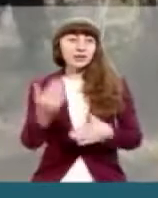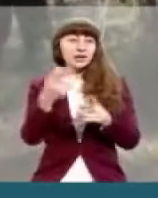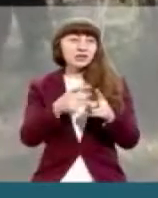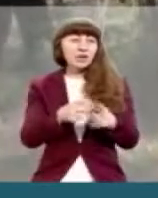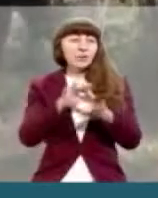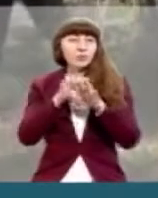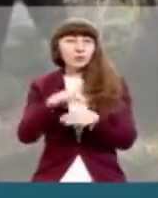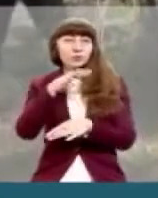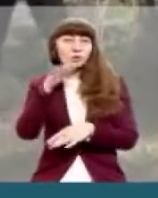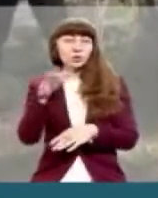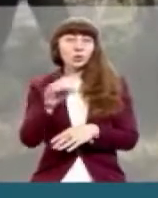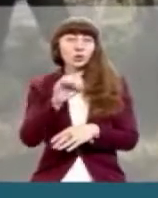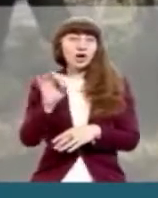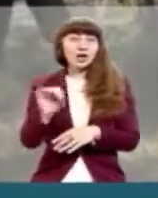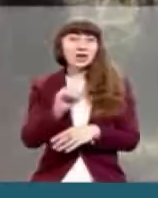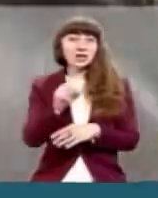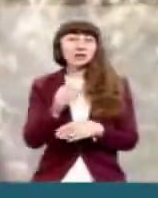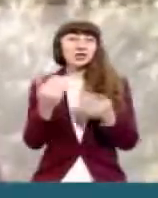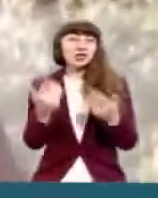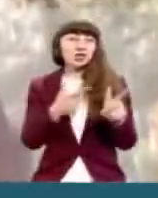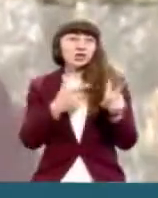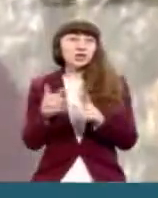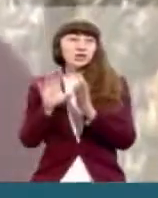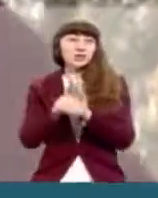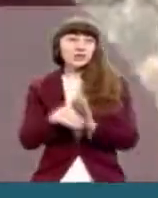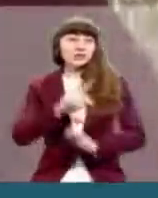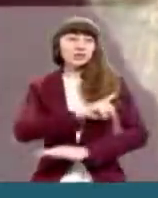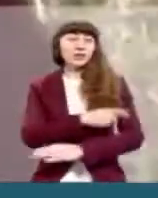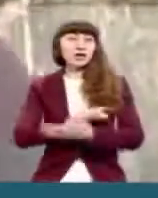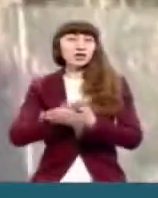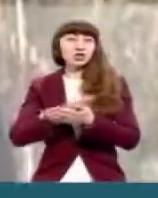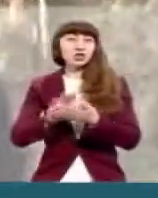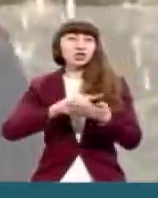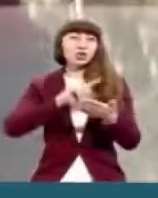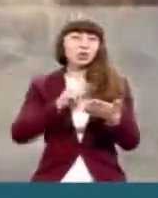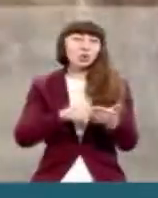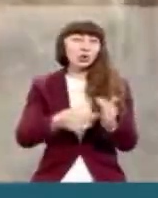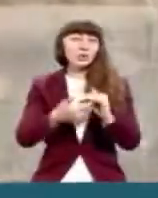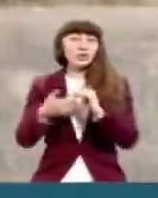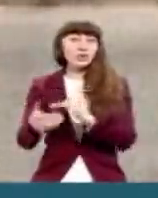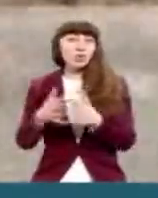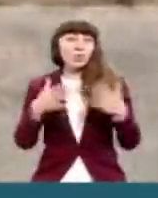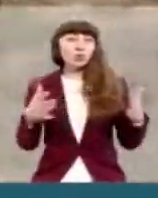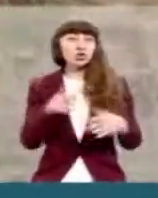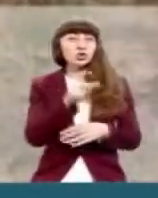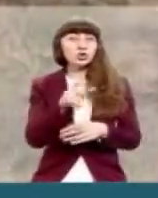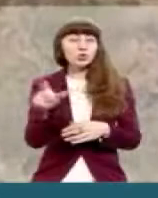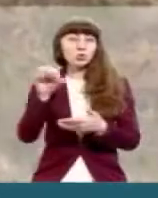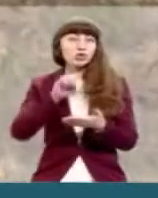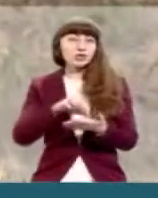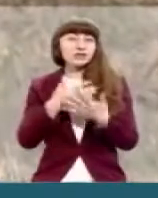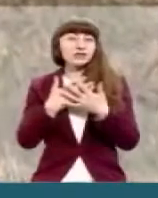проходит уже не первый год вот и сейчас они готовы совместными усилиями очищать город и привлечь как можно больше граждан принять мне